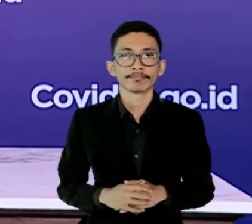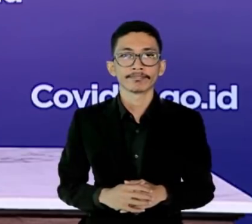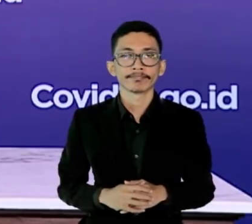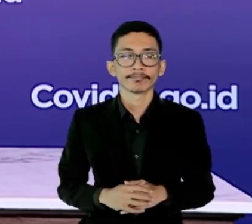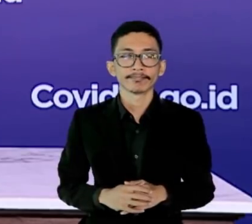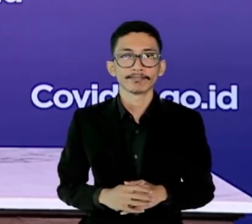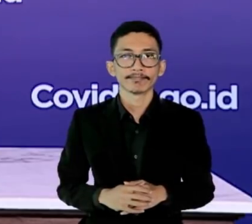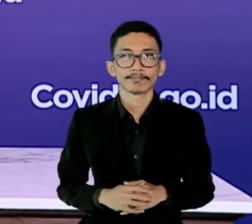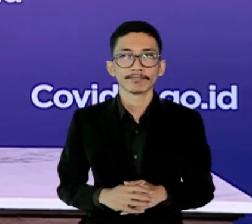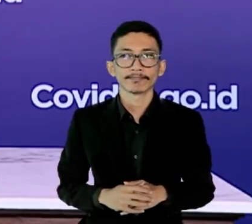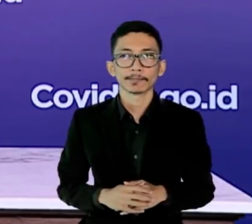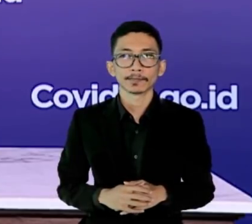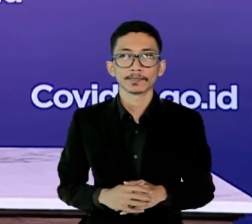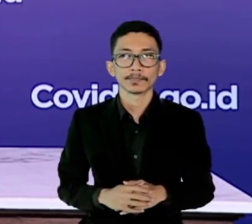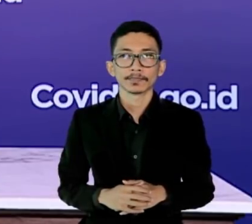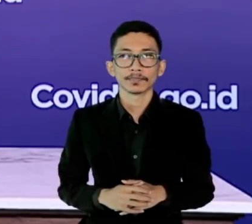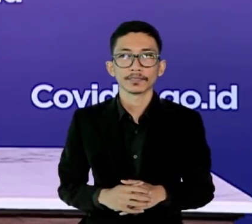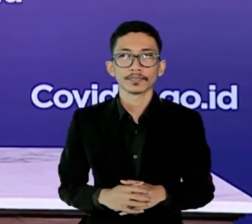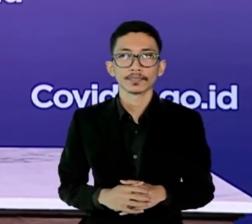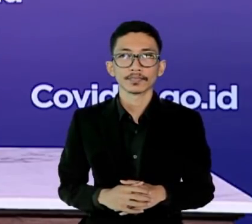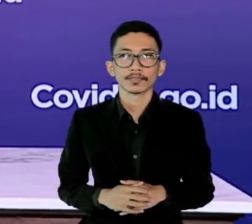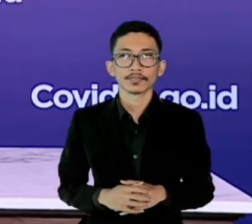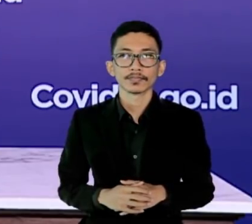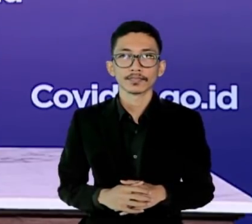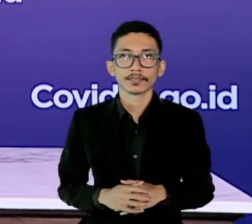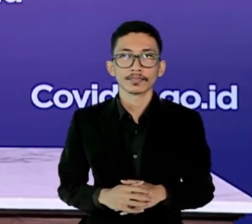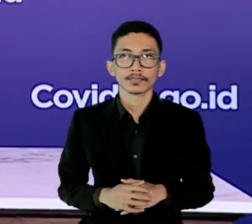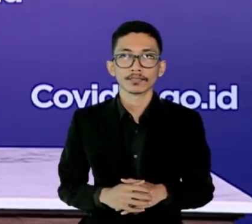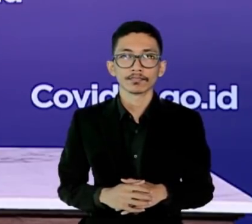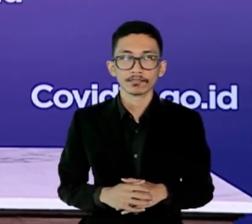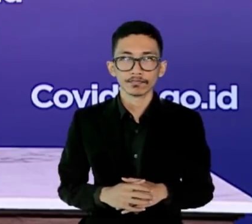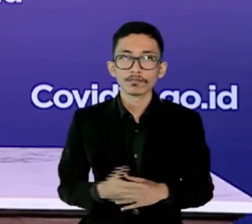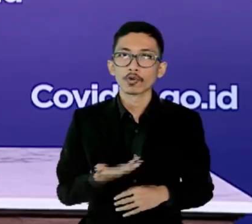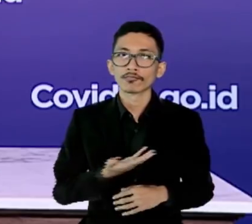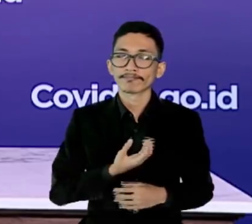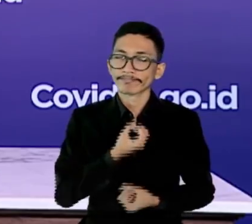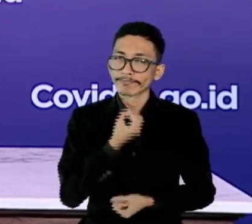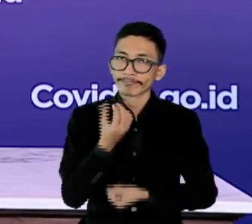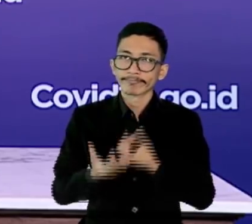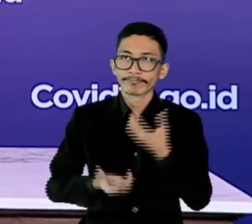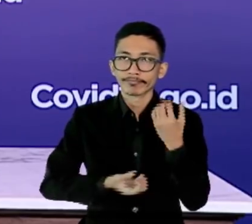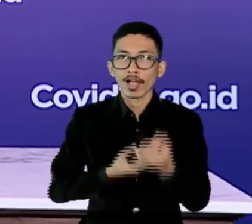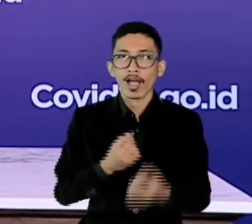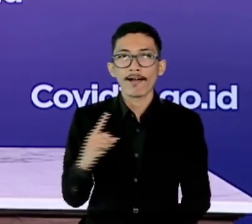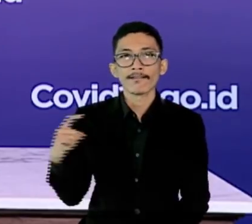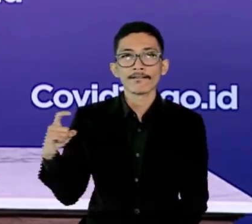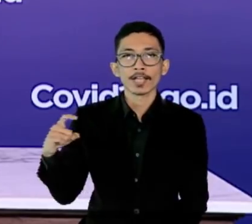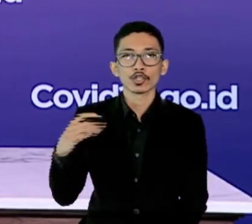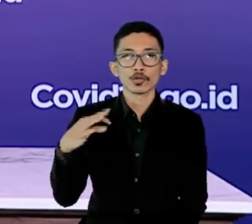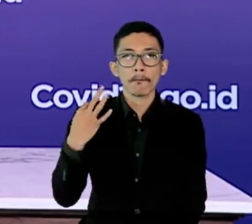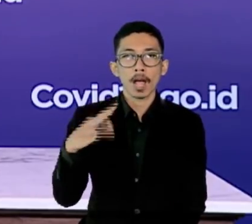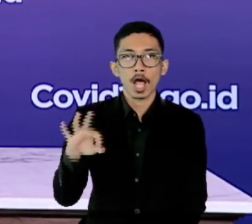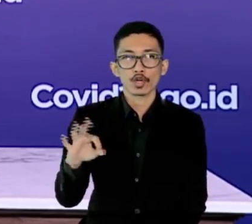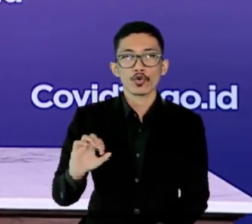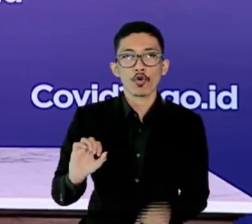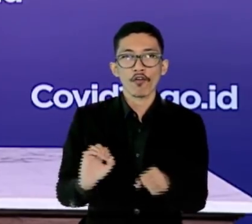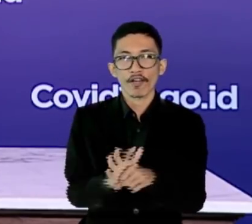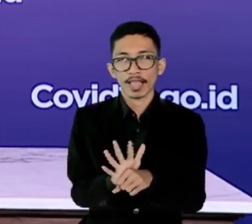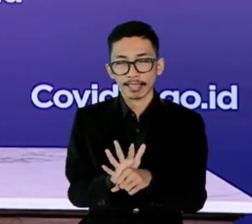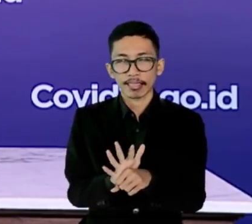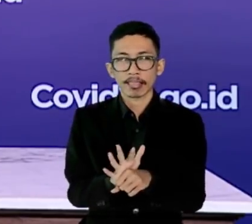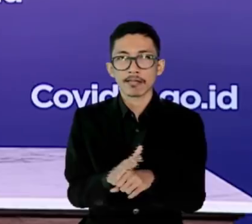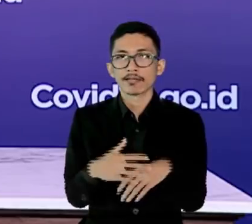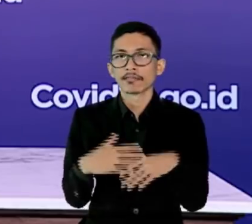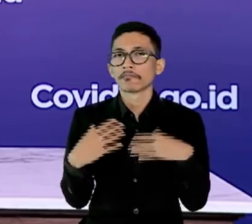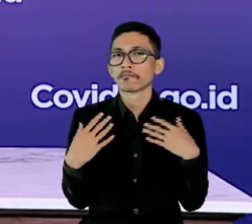terkecil. Selanjutnya, saya akan mencoba menjelaskan perkembangan jenis varian COVID-19 dan